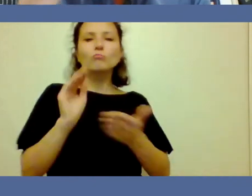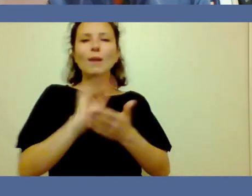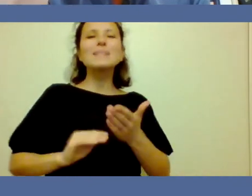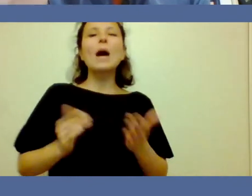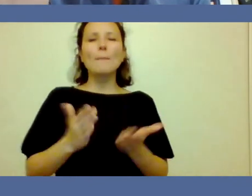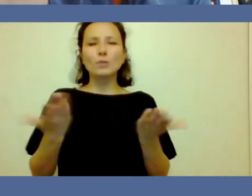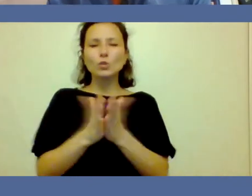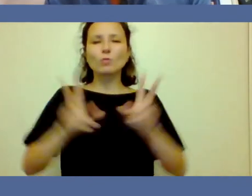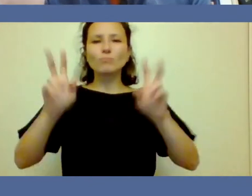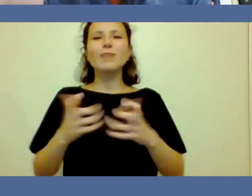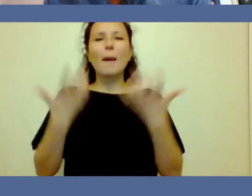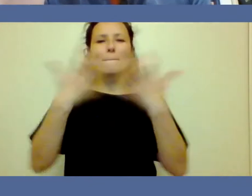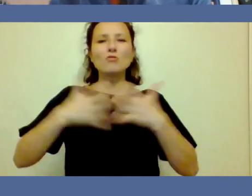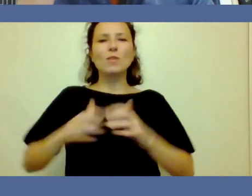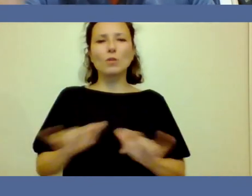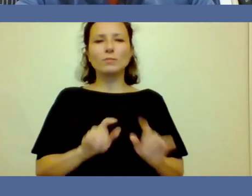No,